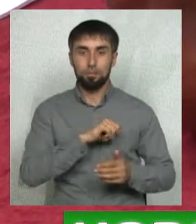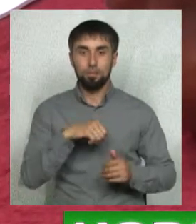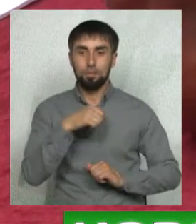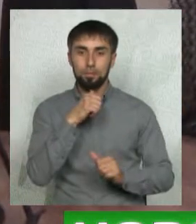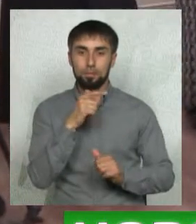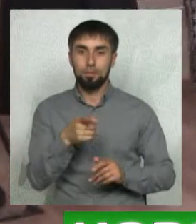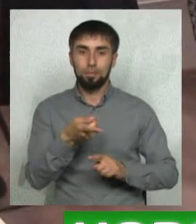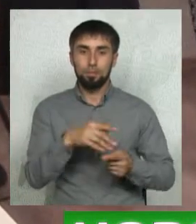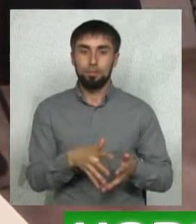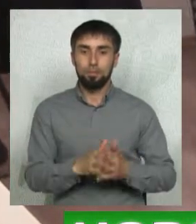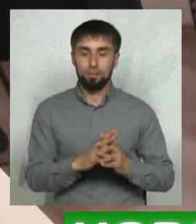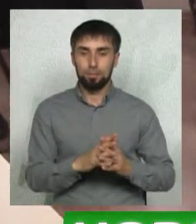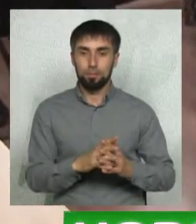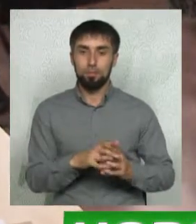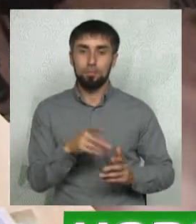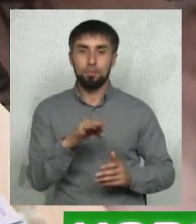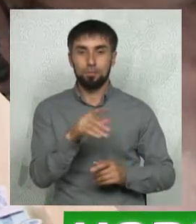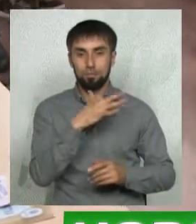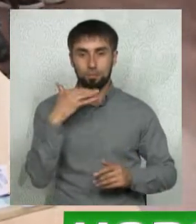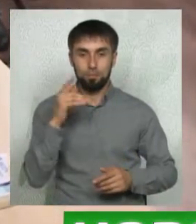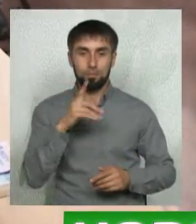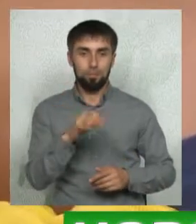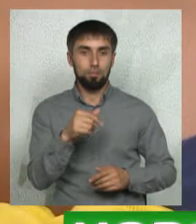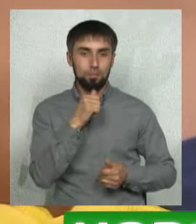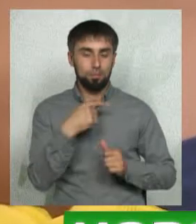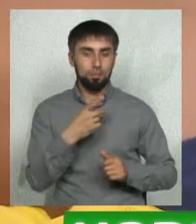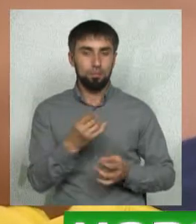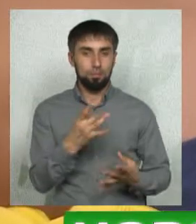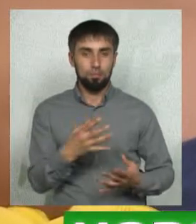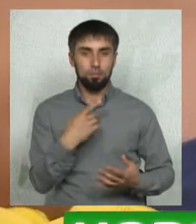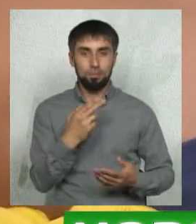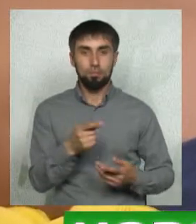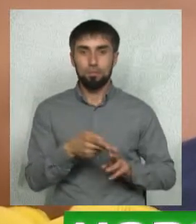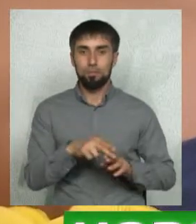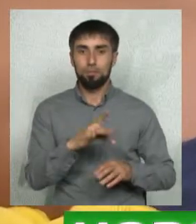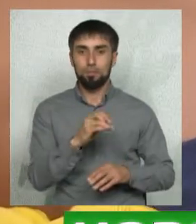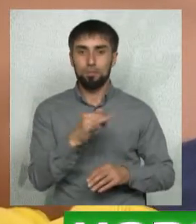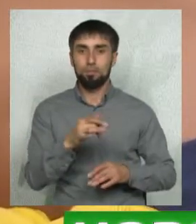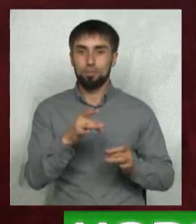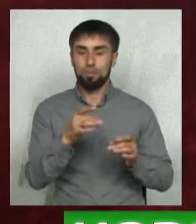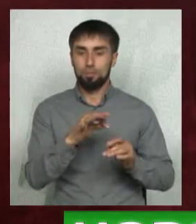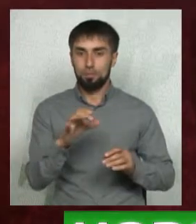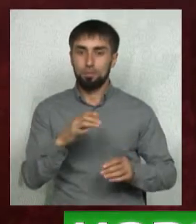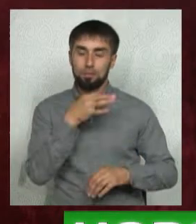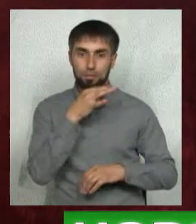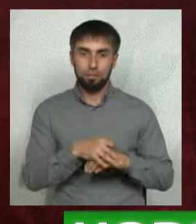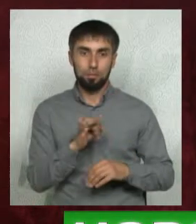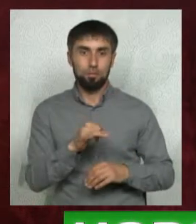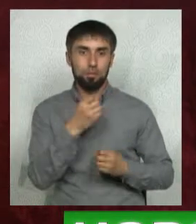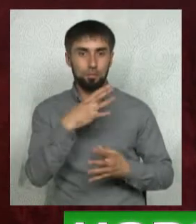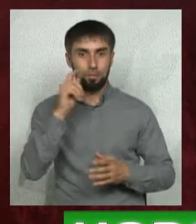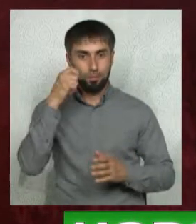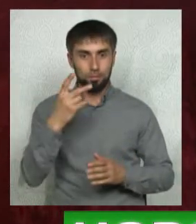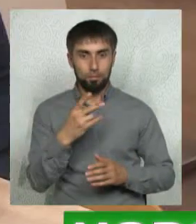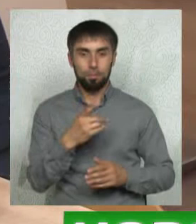Гошу. Желающих немного. По словам школьников, это оказалось непросто. Реанимационный процесс требует ответственности и хорошей